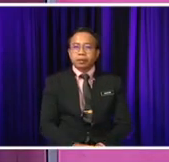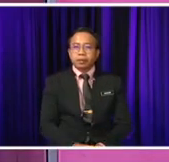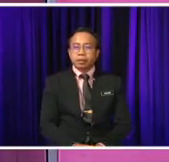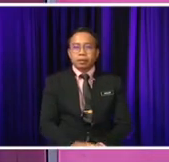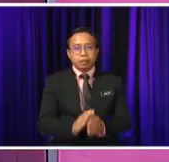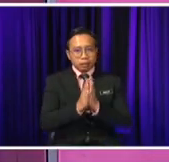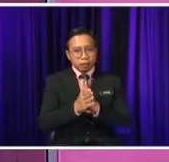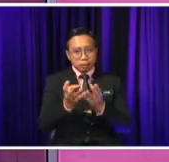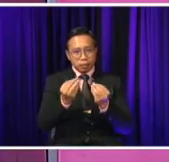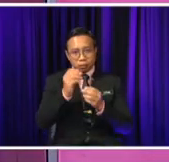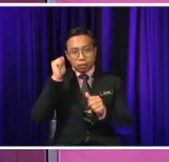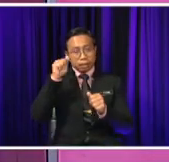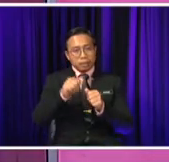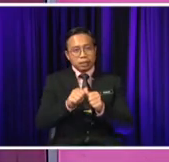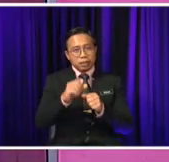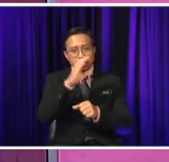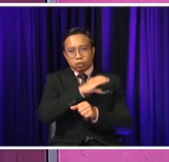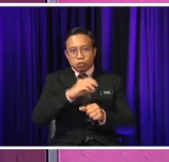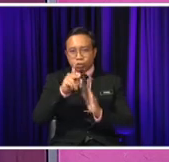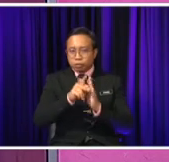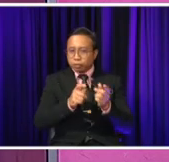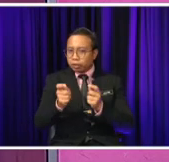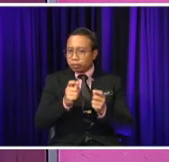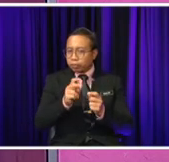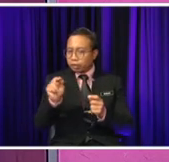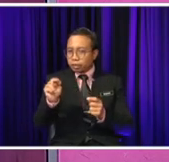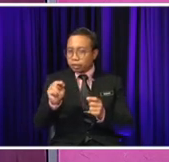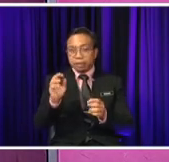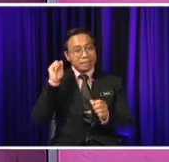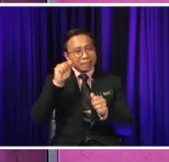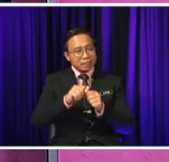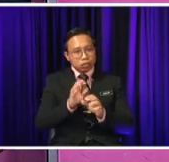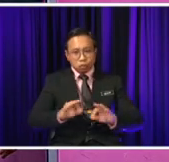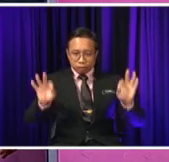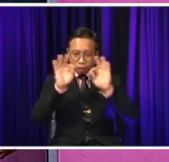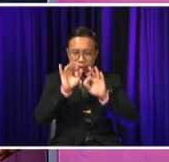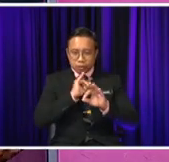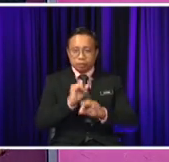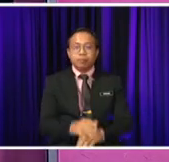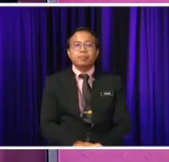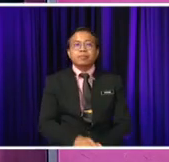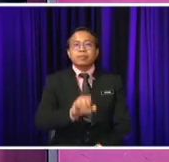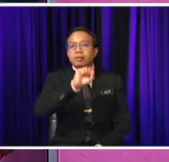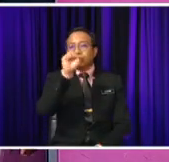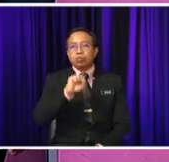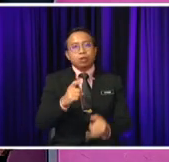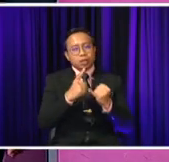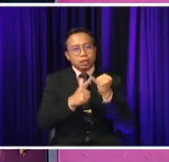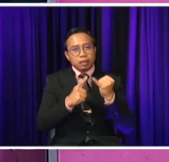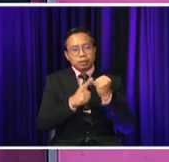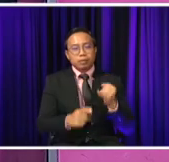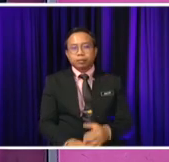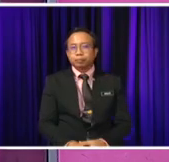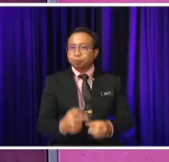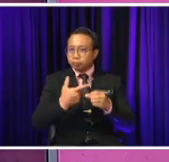nah ingat ee takbiran Ingatlah Ingatlah cerita saya oke soalan yang lain yang ini betul-betul